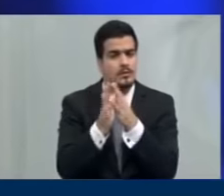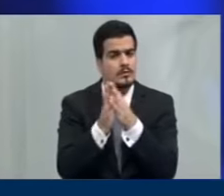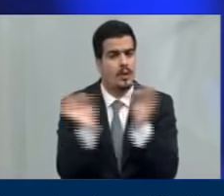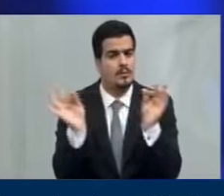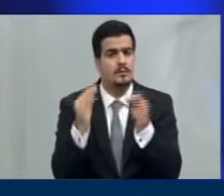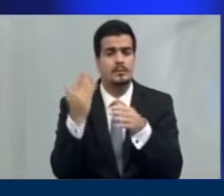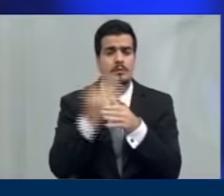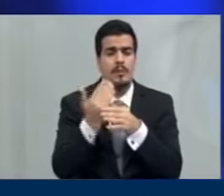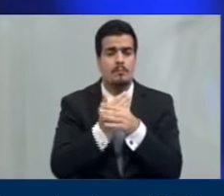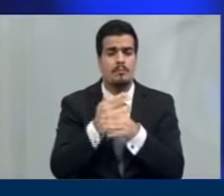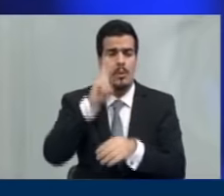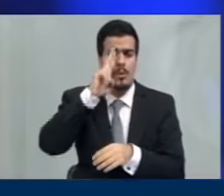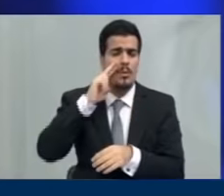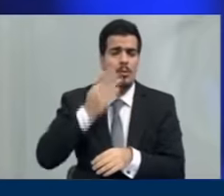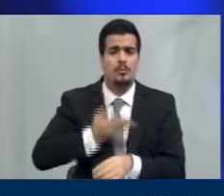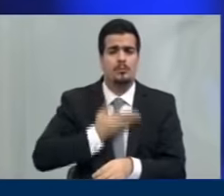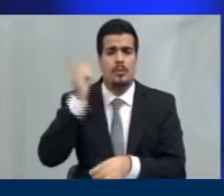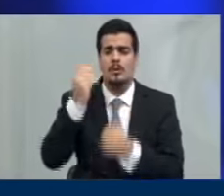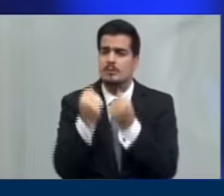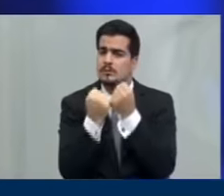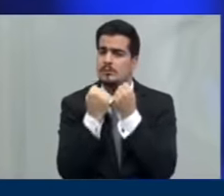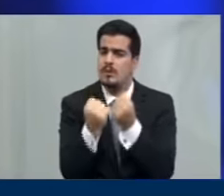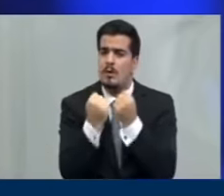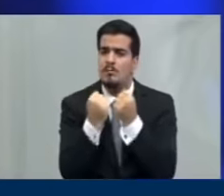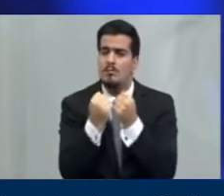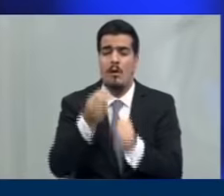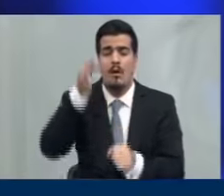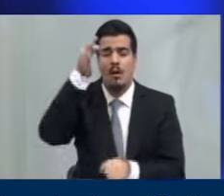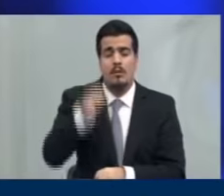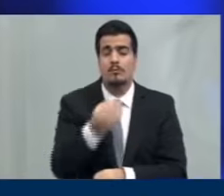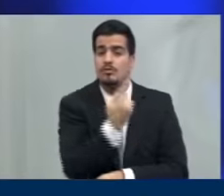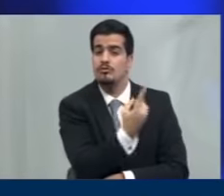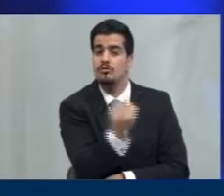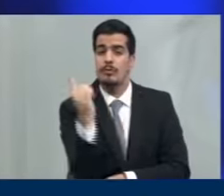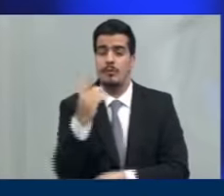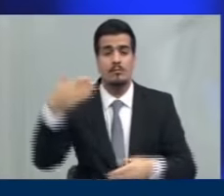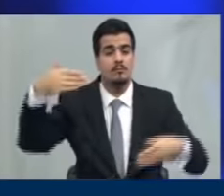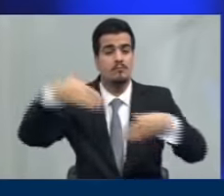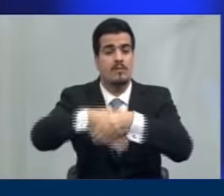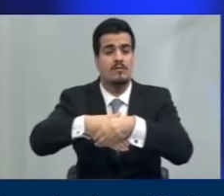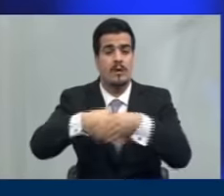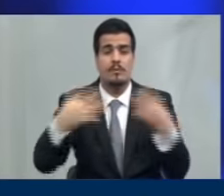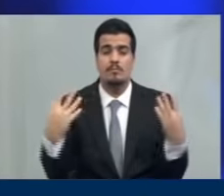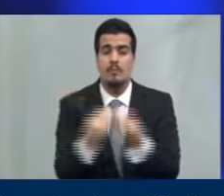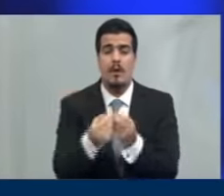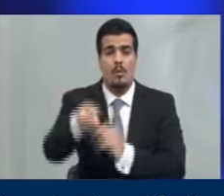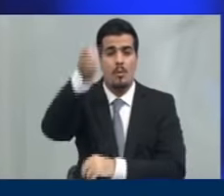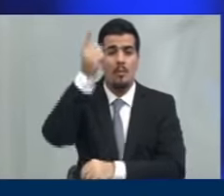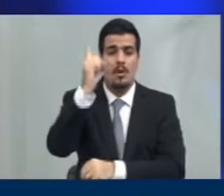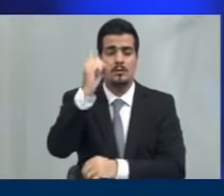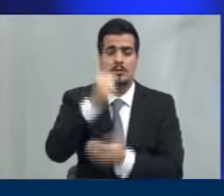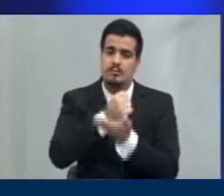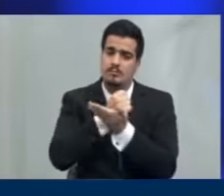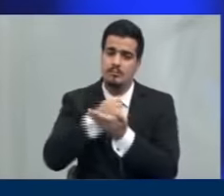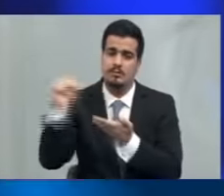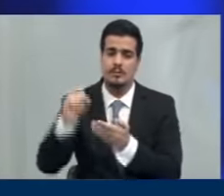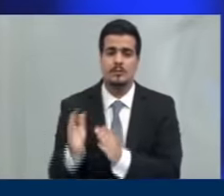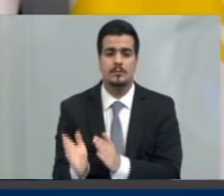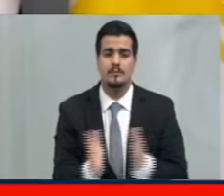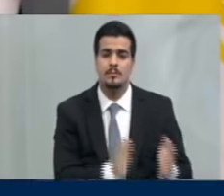أن الإقليم يواجه مرحلة صعبة وعلى الجميع التكاتف والوحدة لتجاوزها.